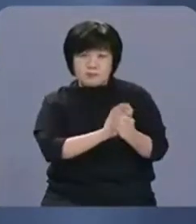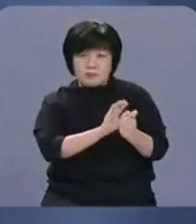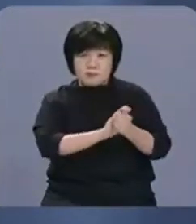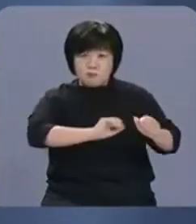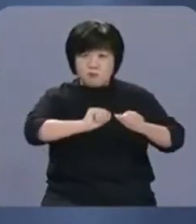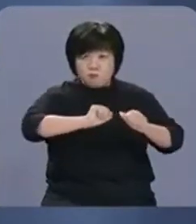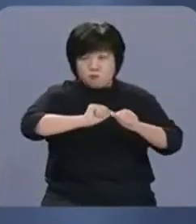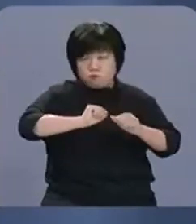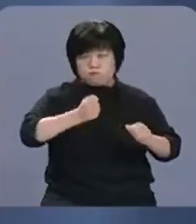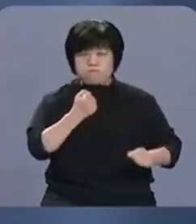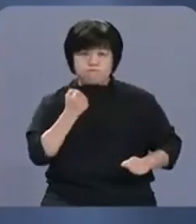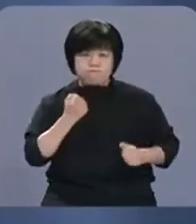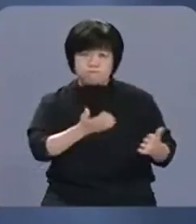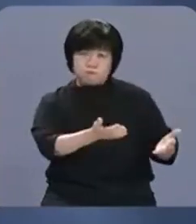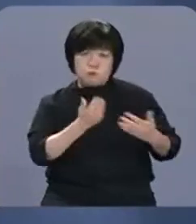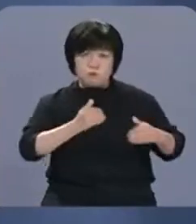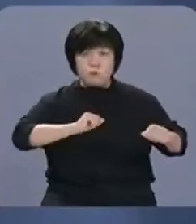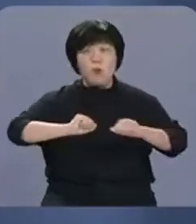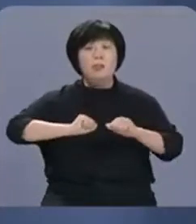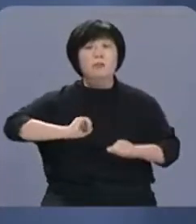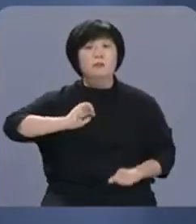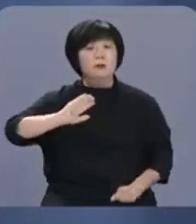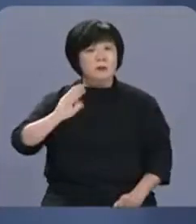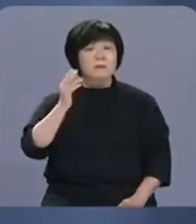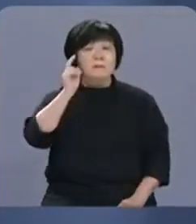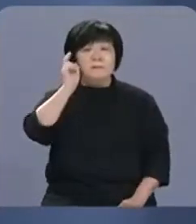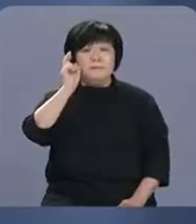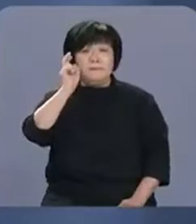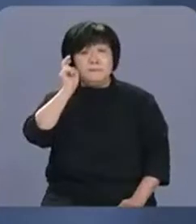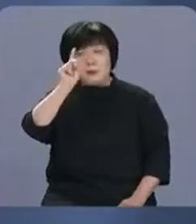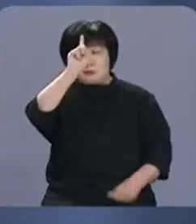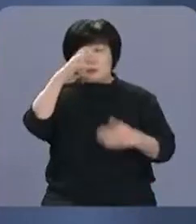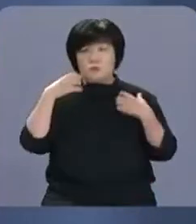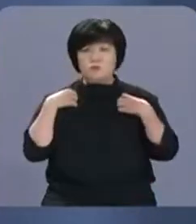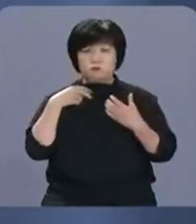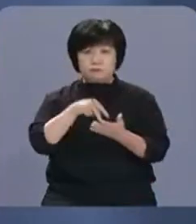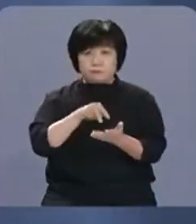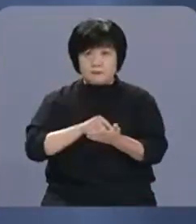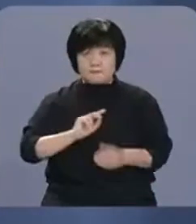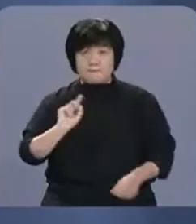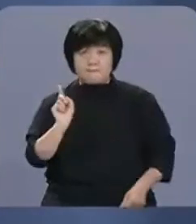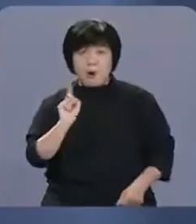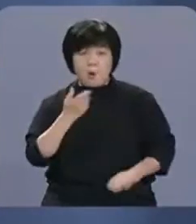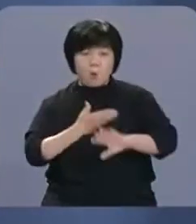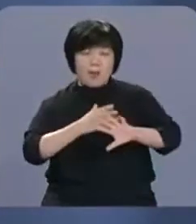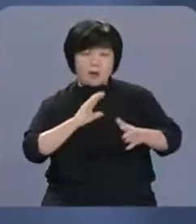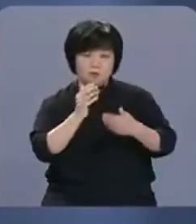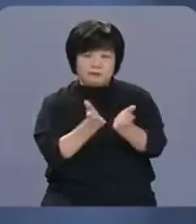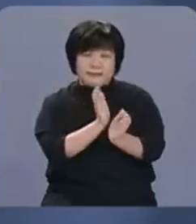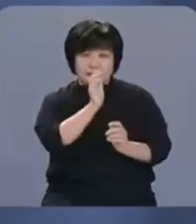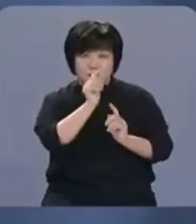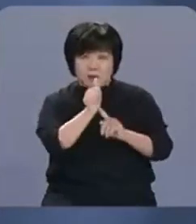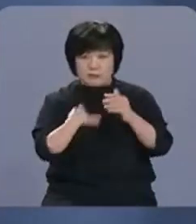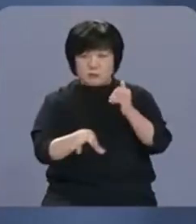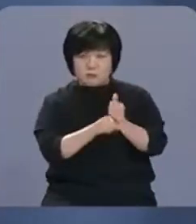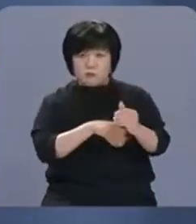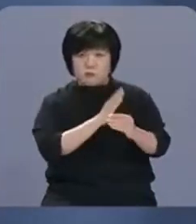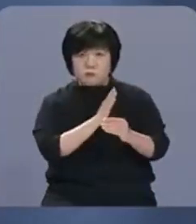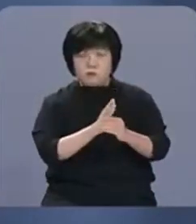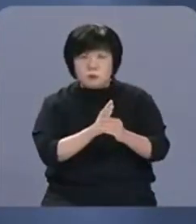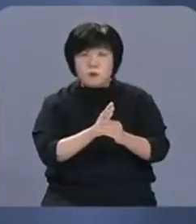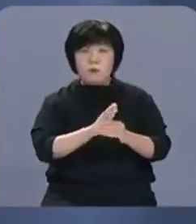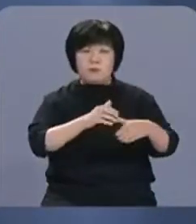활동을 유치 활동을 할 것이고요. 또 정부 차원에서도 그 외교부 장관 중심으로 해서 이